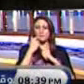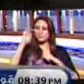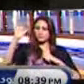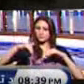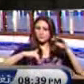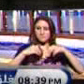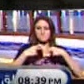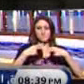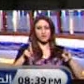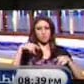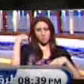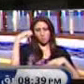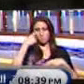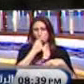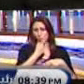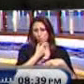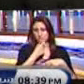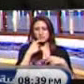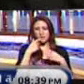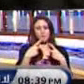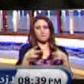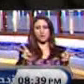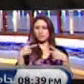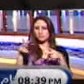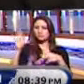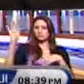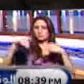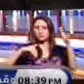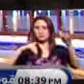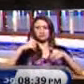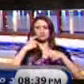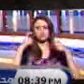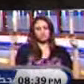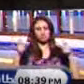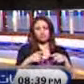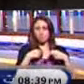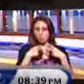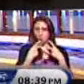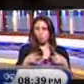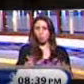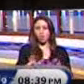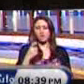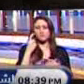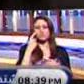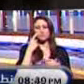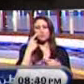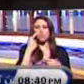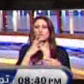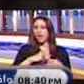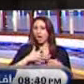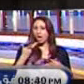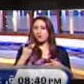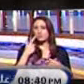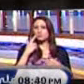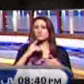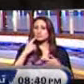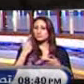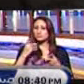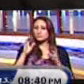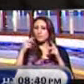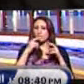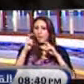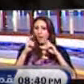الأبواب مفتوحة للحوار البناء المفتوح، بحيث كل طرف يدلي بأسانيده